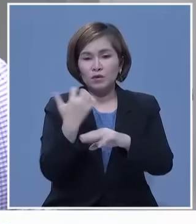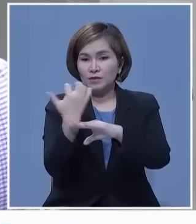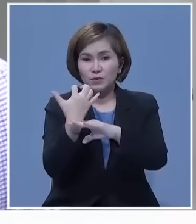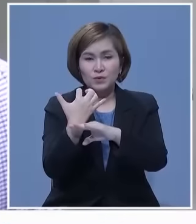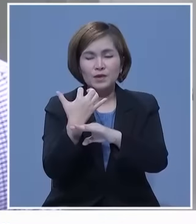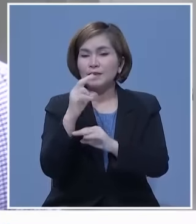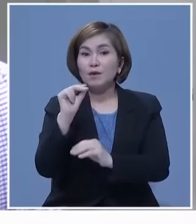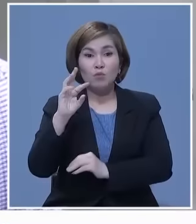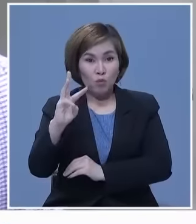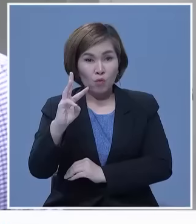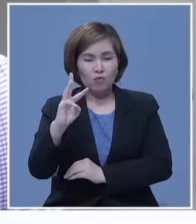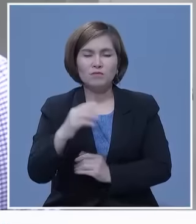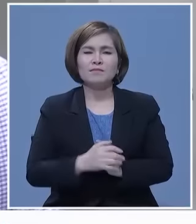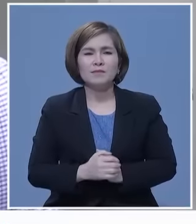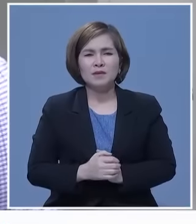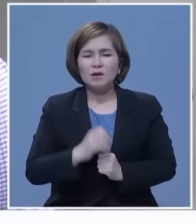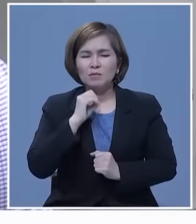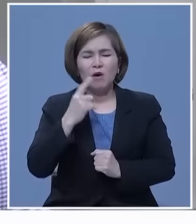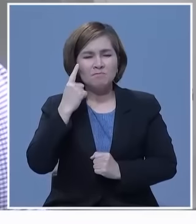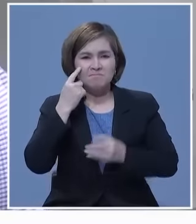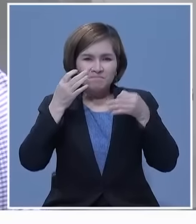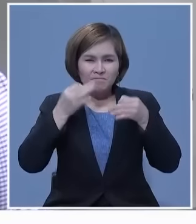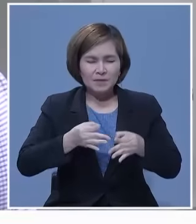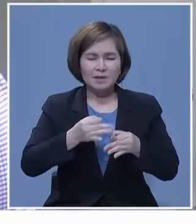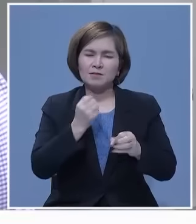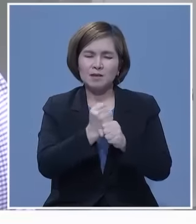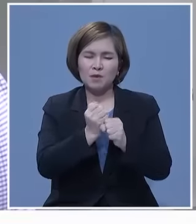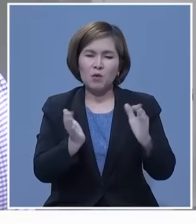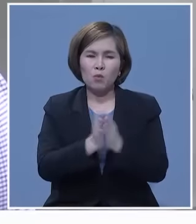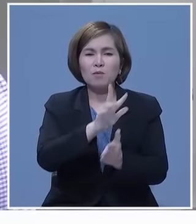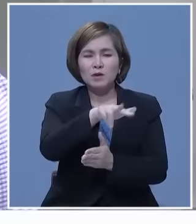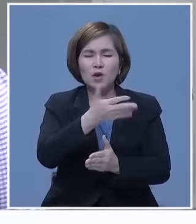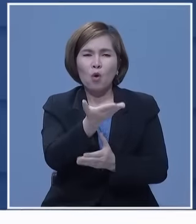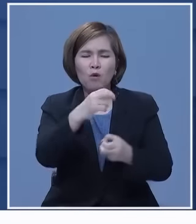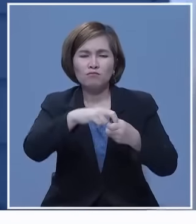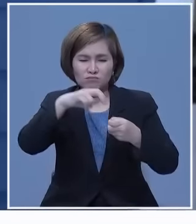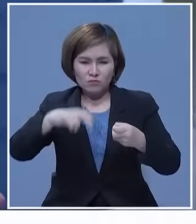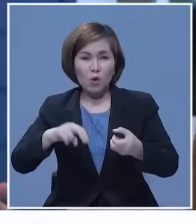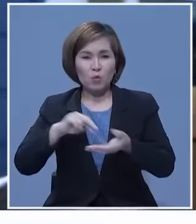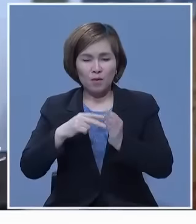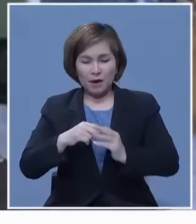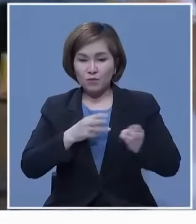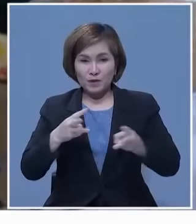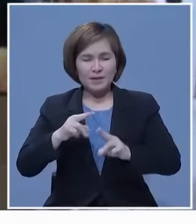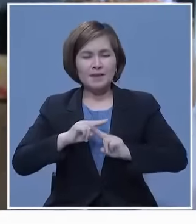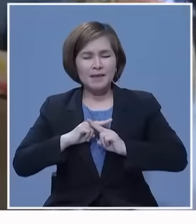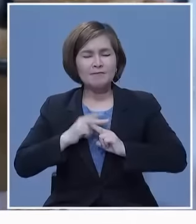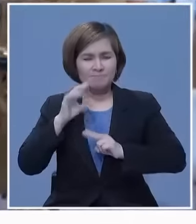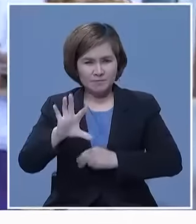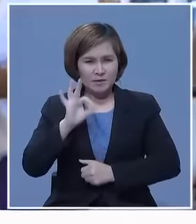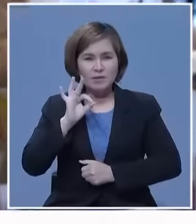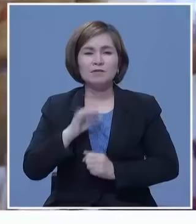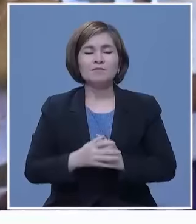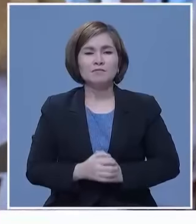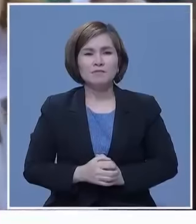เราด้วยนะคะบอกว่าการตัดสินใจยุติบทบาทครั้งนี้เป็นการตัดสินใจรับผิดชอบต่อแนวทางของตัวเองครับแล้วกลับ